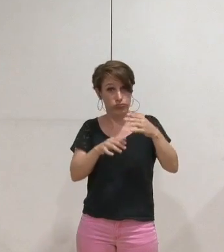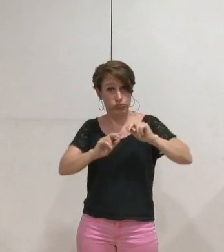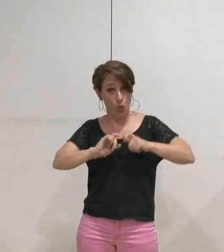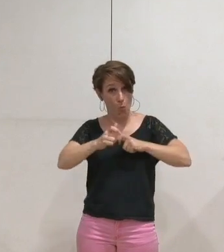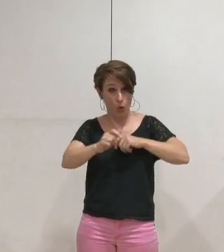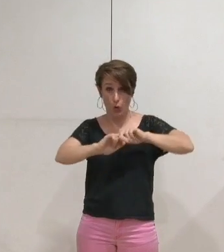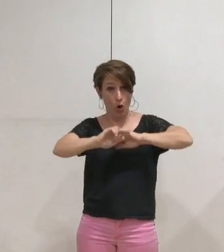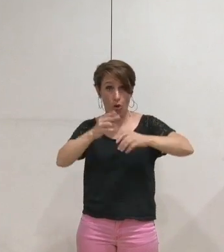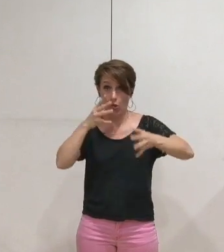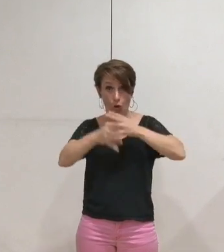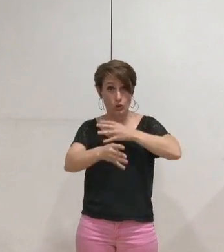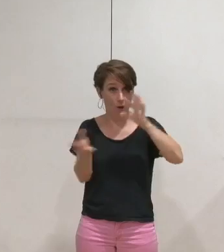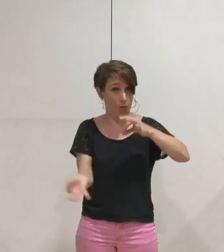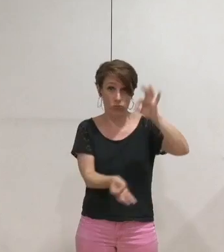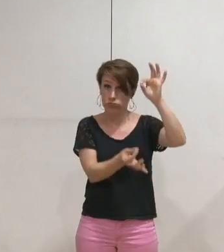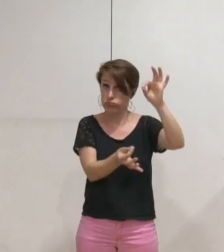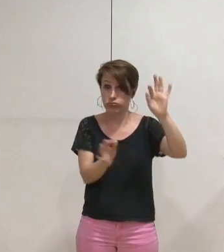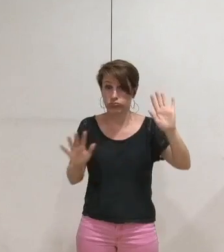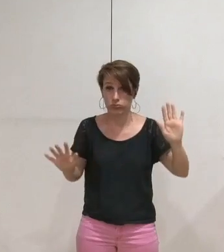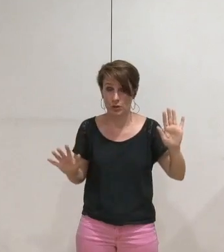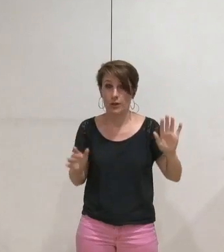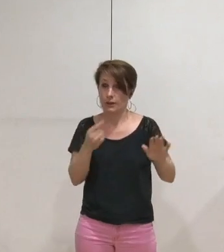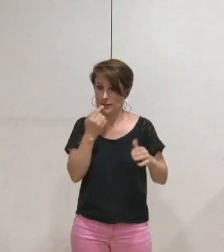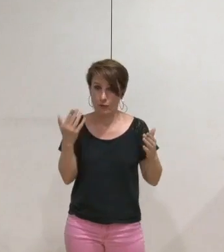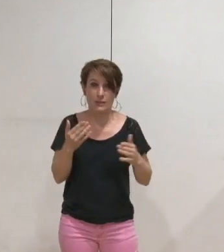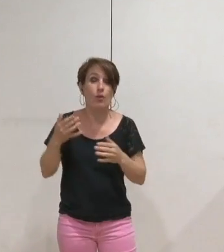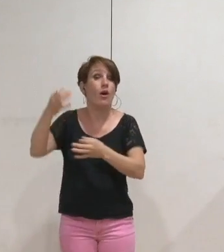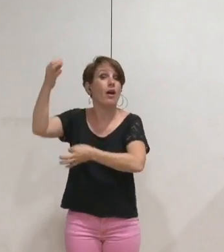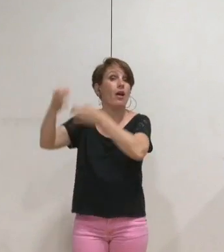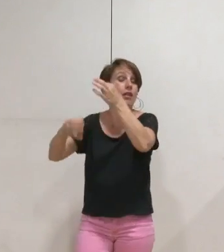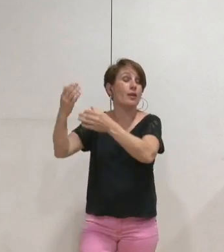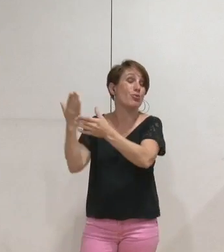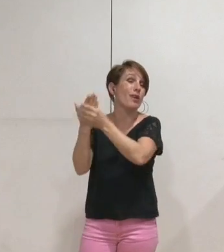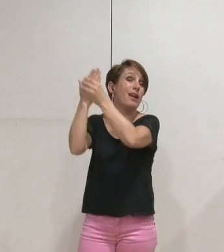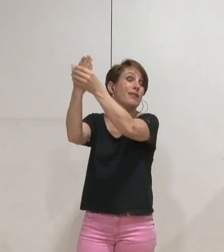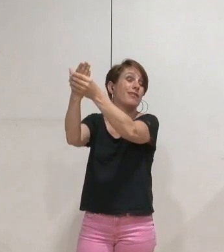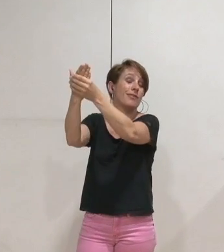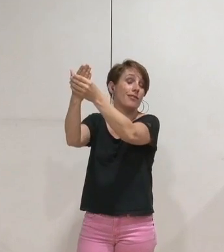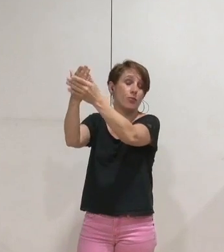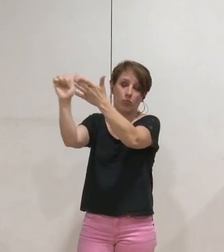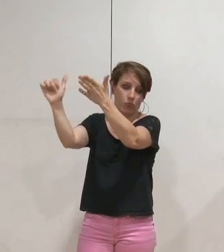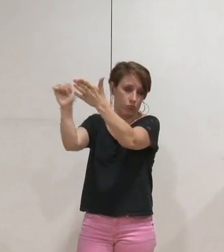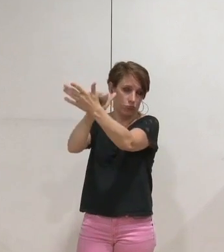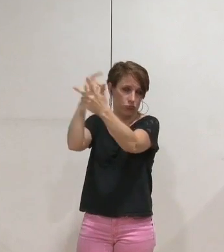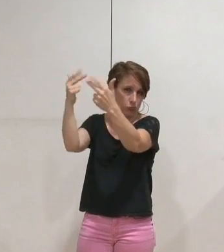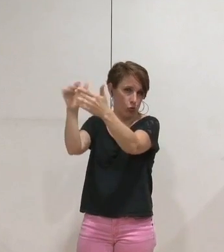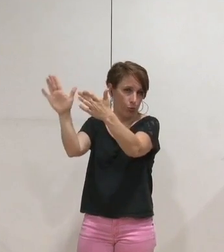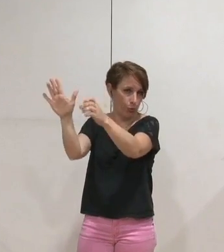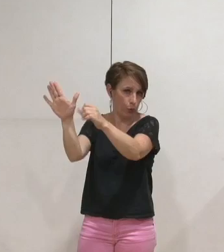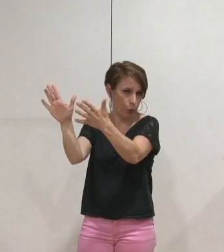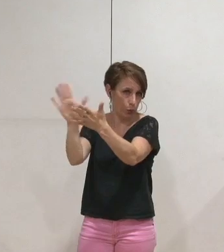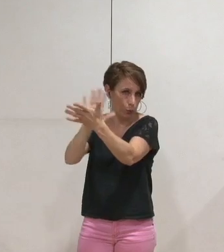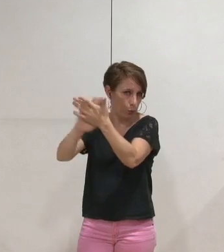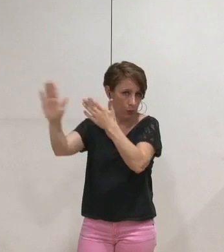il y a d'un côté l'extinction des des procédures contre les arrêtés de la ville et de l'autre